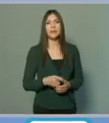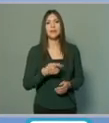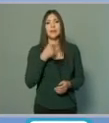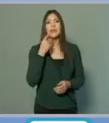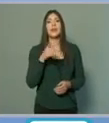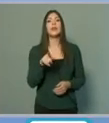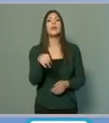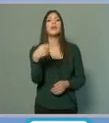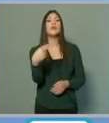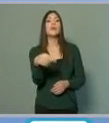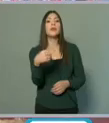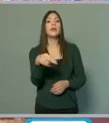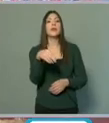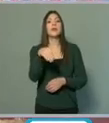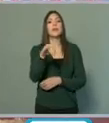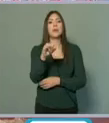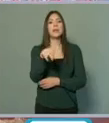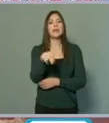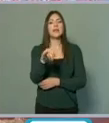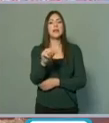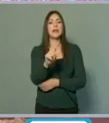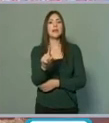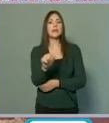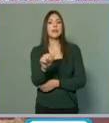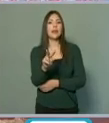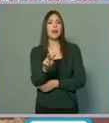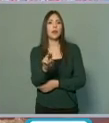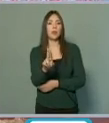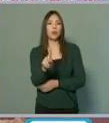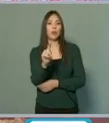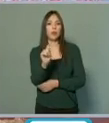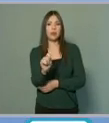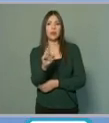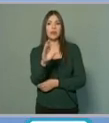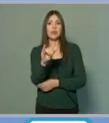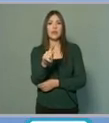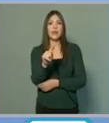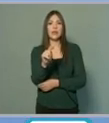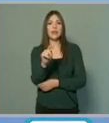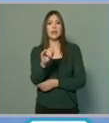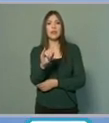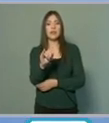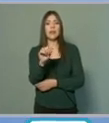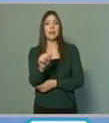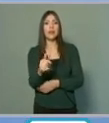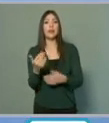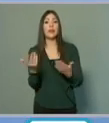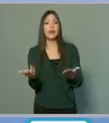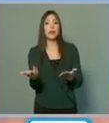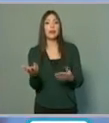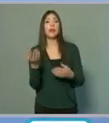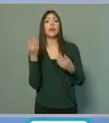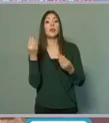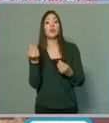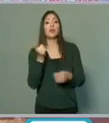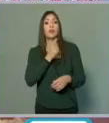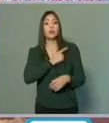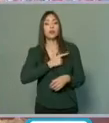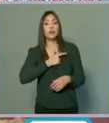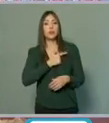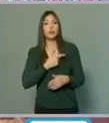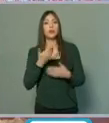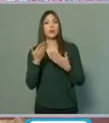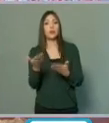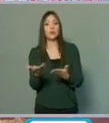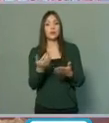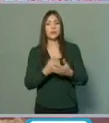Cintia. Очень приятно. Очень приятно. Mucho gusto, ¿no? Oh, siempre- ¿Sí? ¡Ah! ¡Ah! ¡Qué